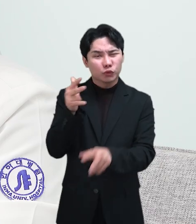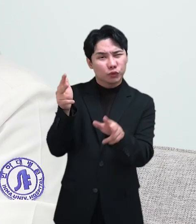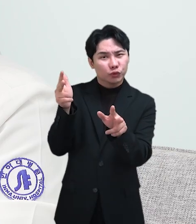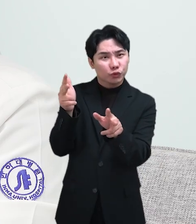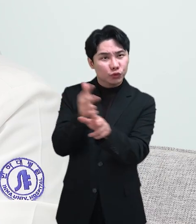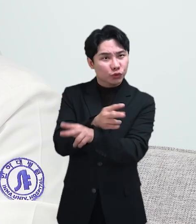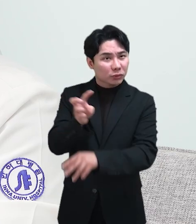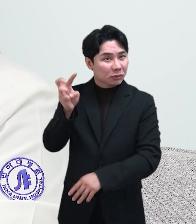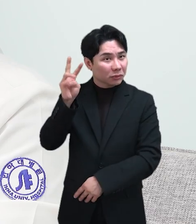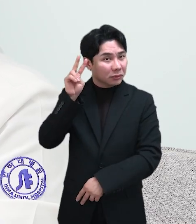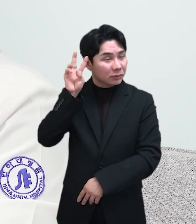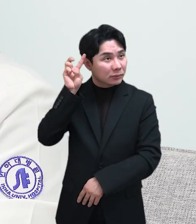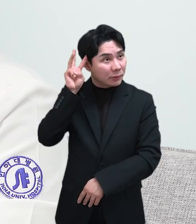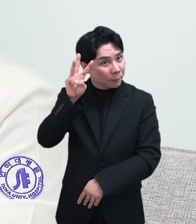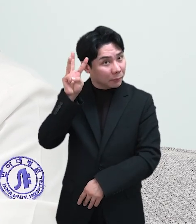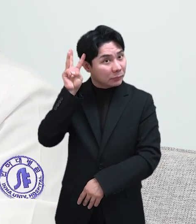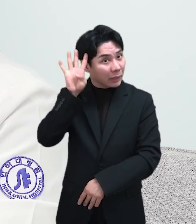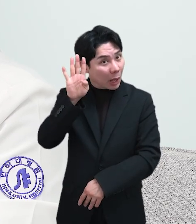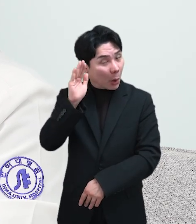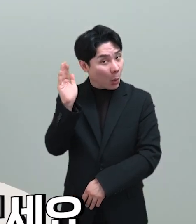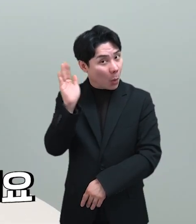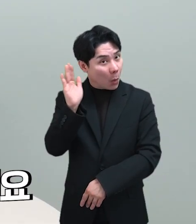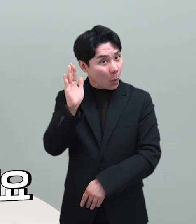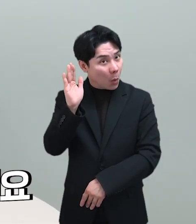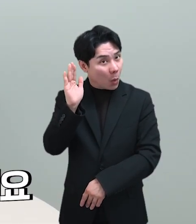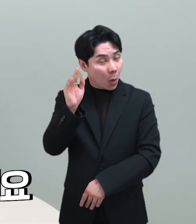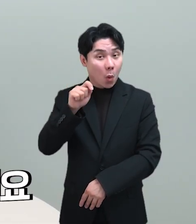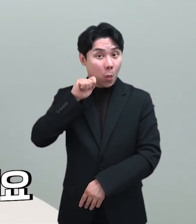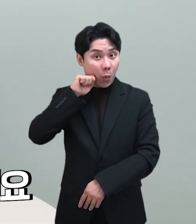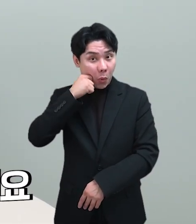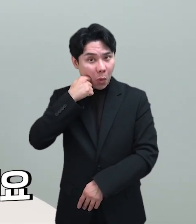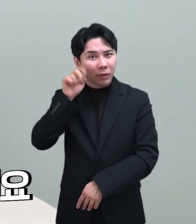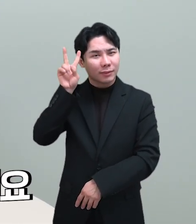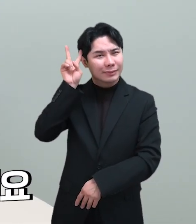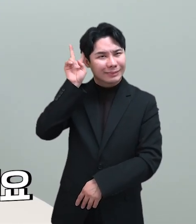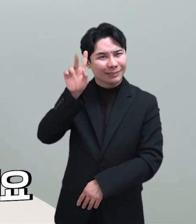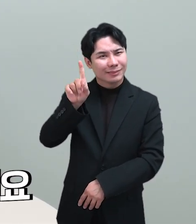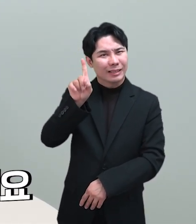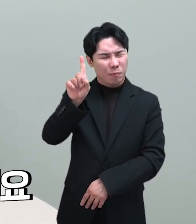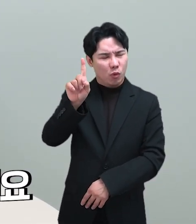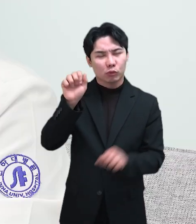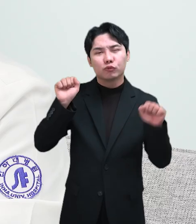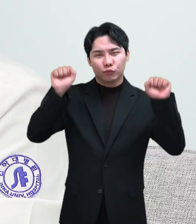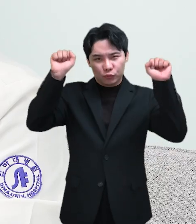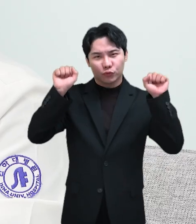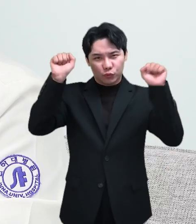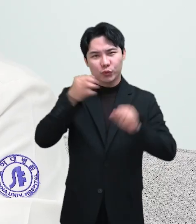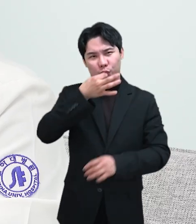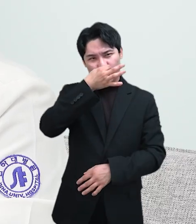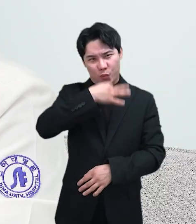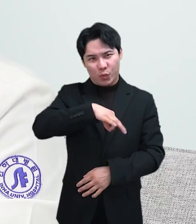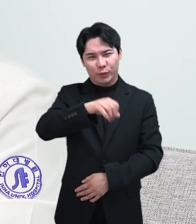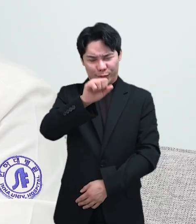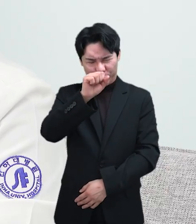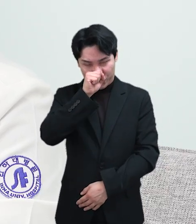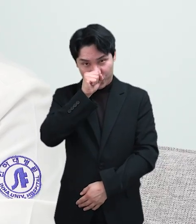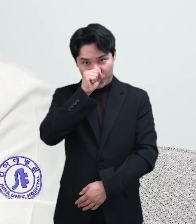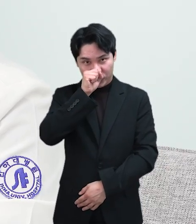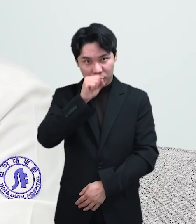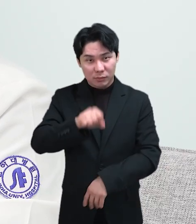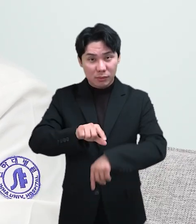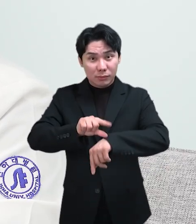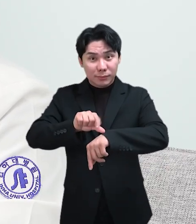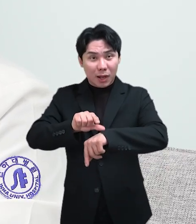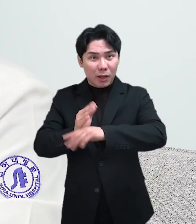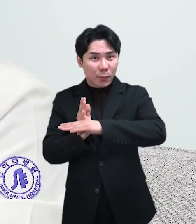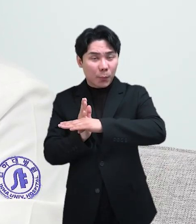것이 그것도 괜찮은 운동 방법입니다. 그러니까 조금씩 느려 하는 것도 좋은 방법입니다. 이렇게 30분을 매주 3일